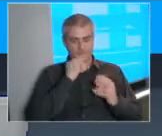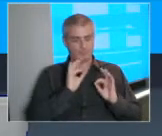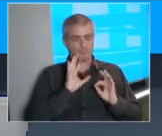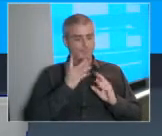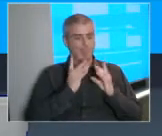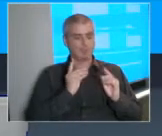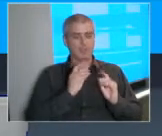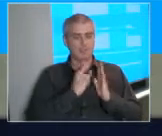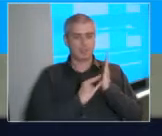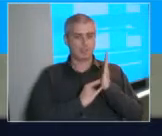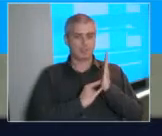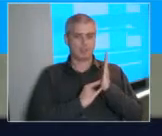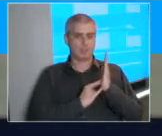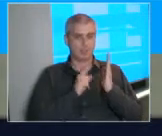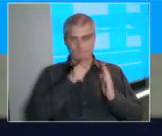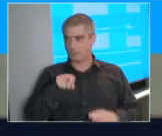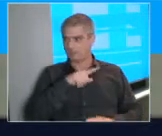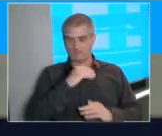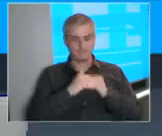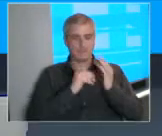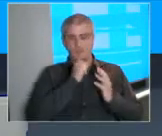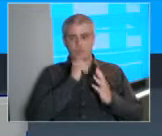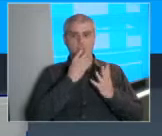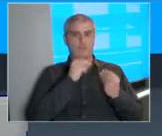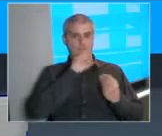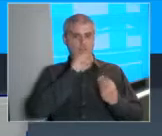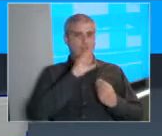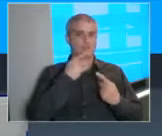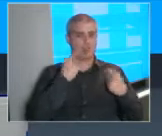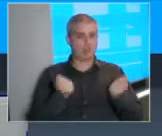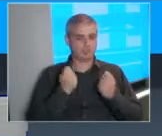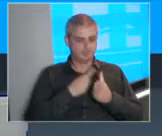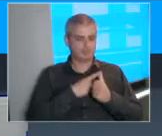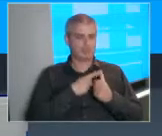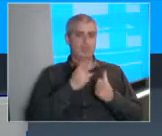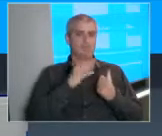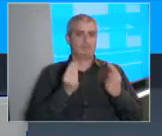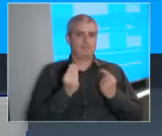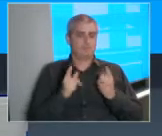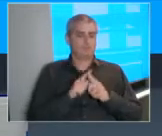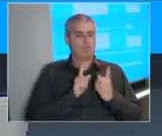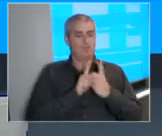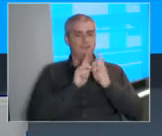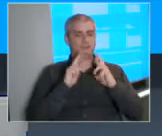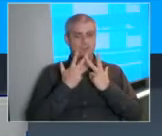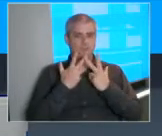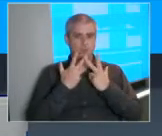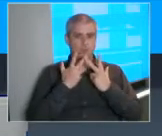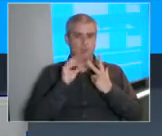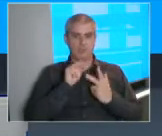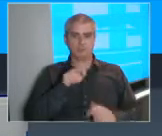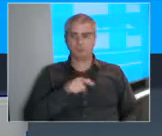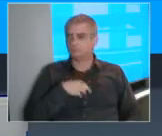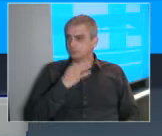מהם דרכי החקיקה, אבל אתם במגמה ירוקה עוסקים הרבה מאוד בהסברה, בדברים כאילו להנגיש לציבור את העניין